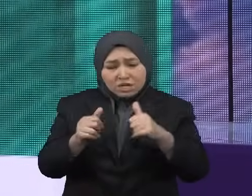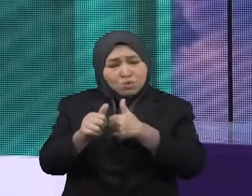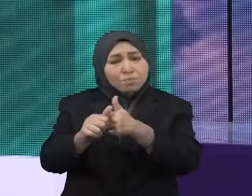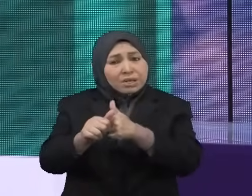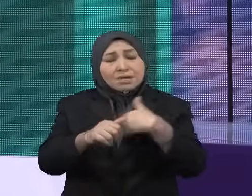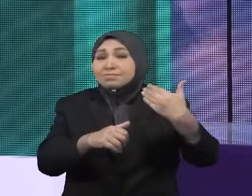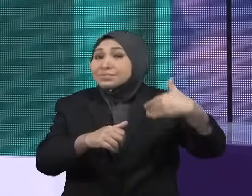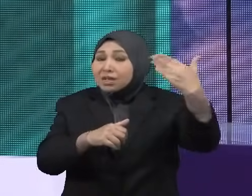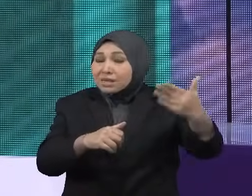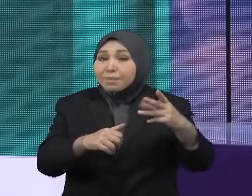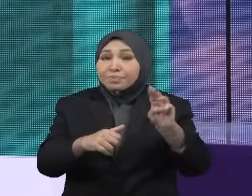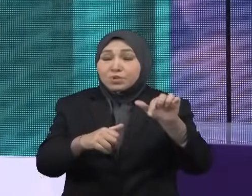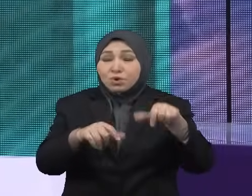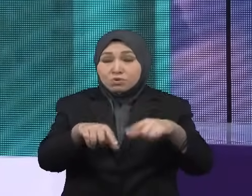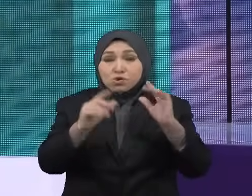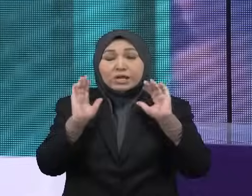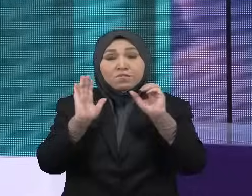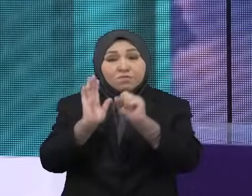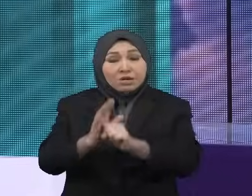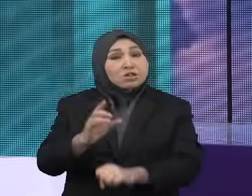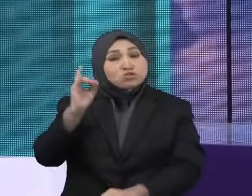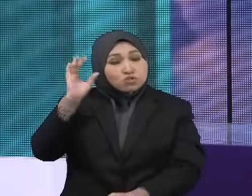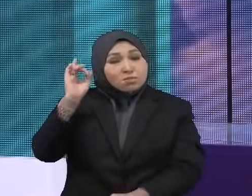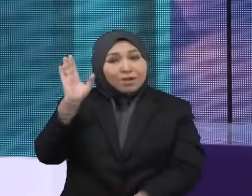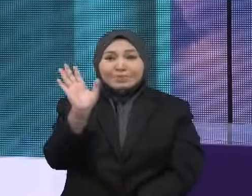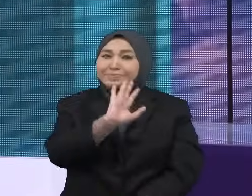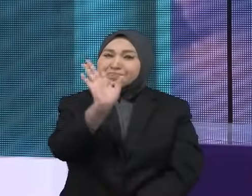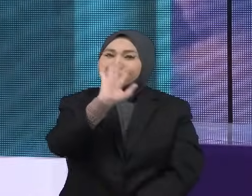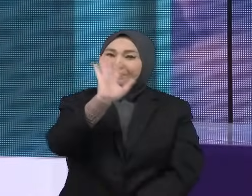pada episod akan datang My Quran Time, Quran Salat Infaq.